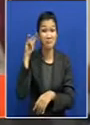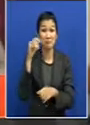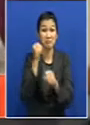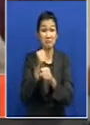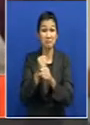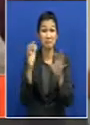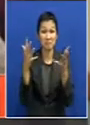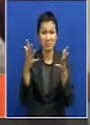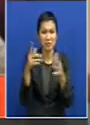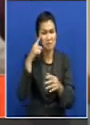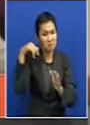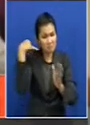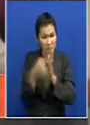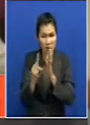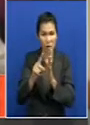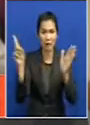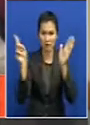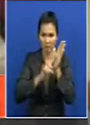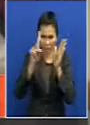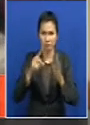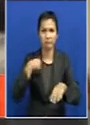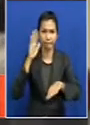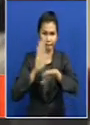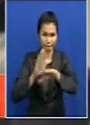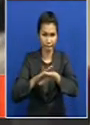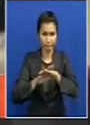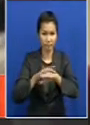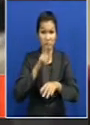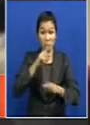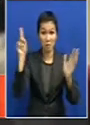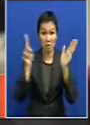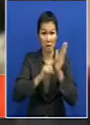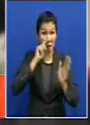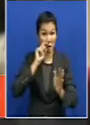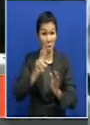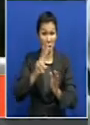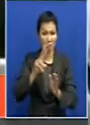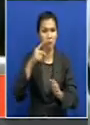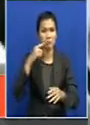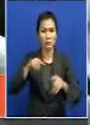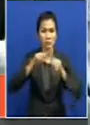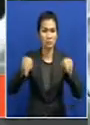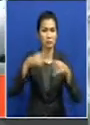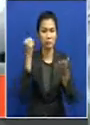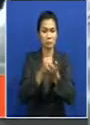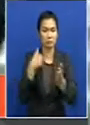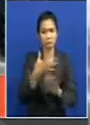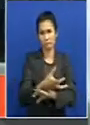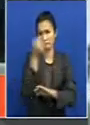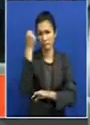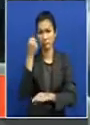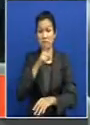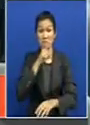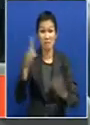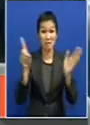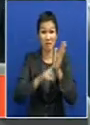ตามหรือว่ามีข้อบกพร่องครั้งแรกก็จะมีการตักเตือนก่อนแต่ครั้งที่2อาจจะพักใบอนุญาตและสุดท้ายถ้าเกิดว่ามี3